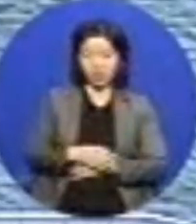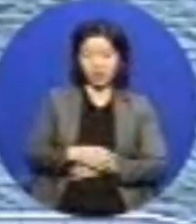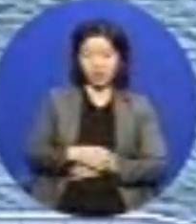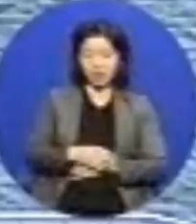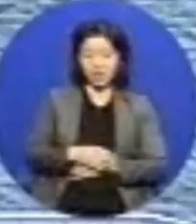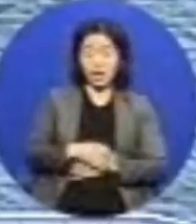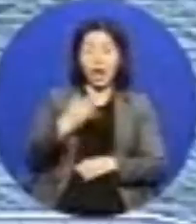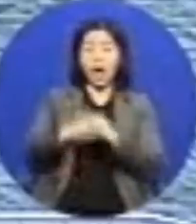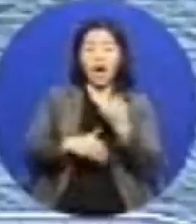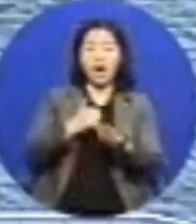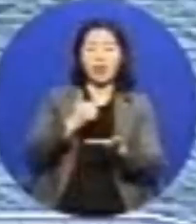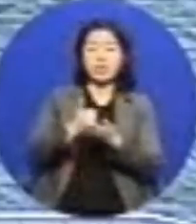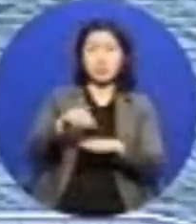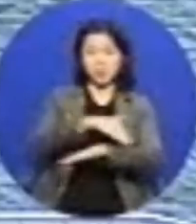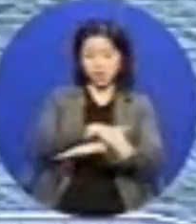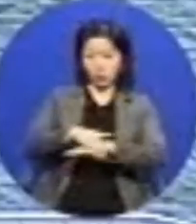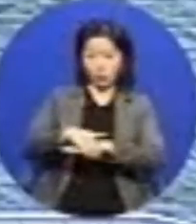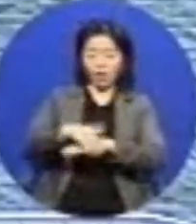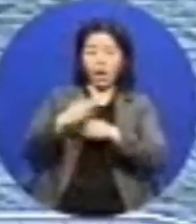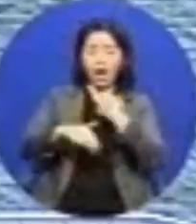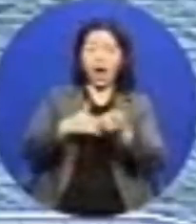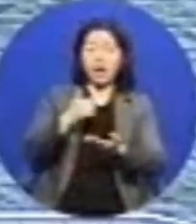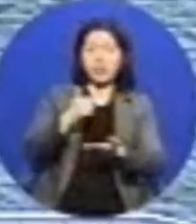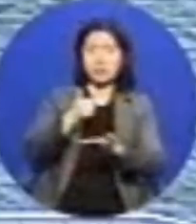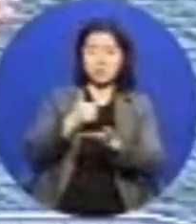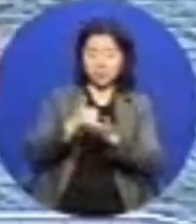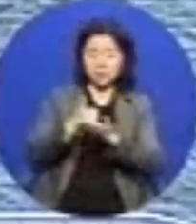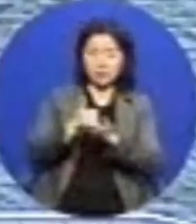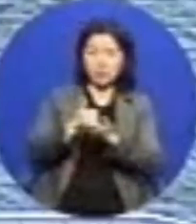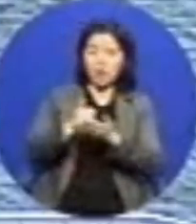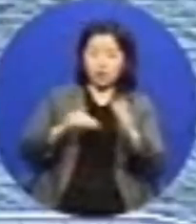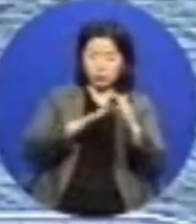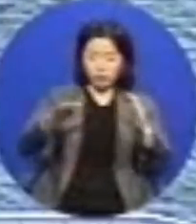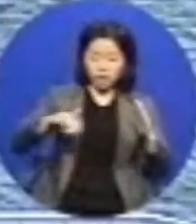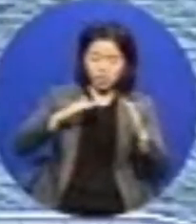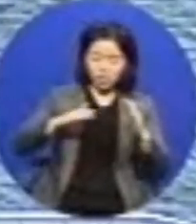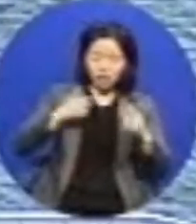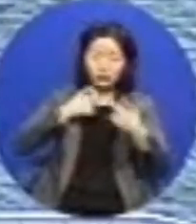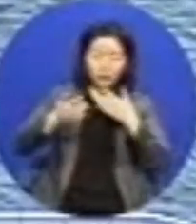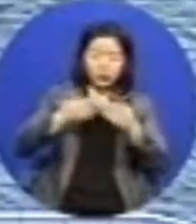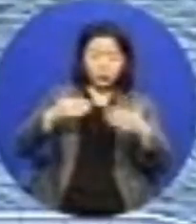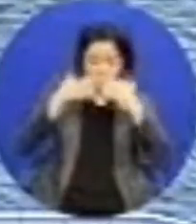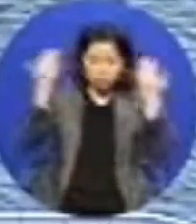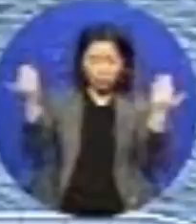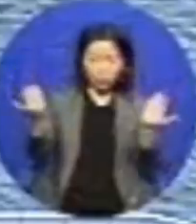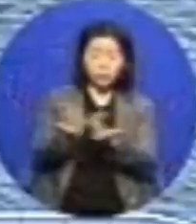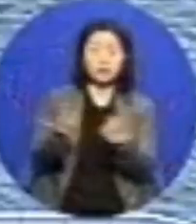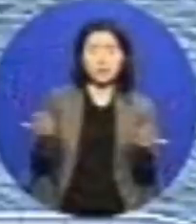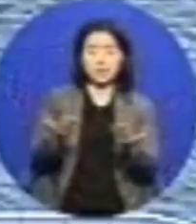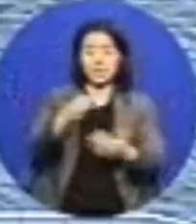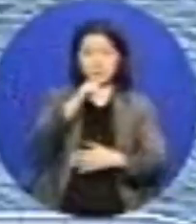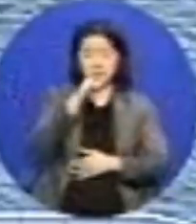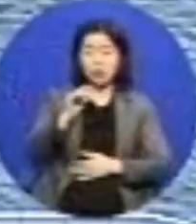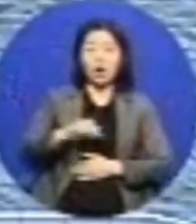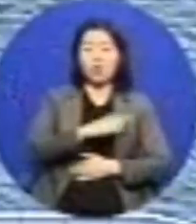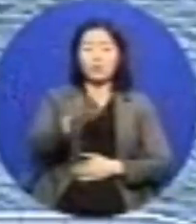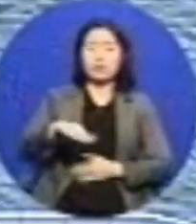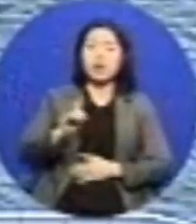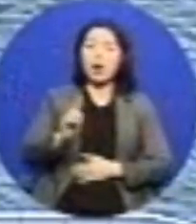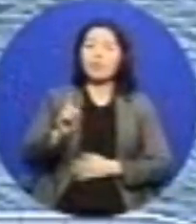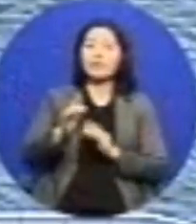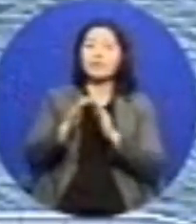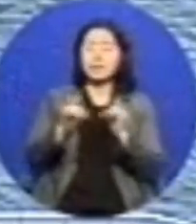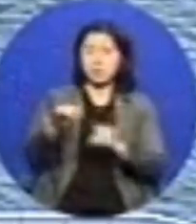하나님의 계획입니다 하나님께서는 우리가 가정에서 겪는 모든 일에 있어서 우리가 어떤 사람인가를 먼저 보게